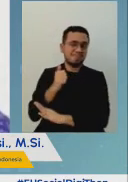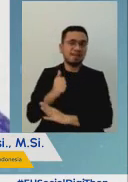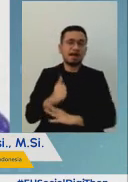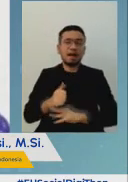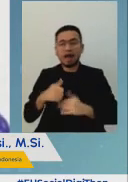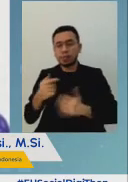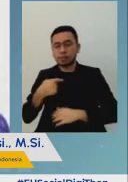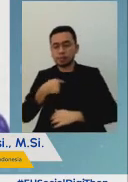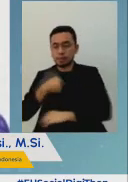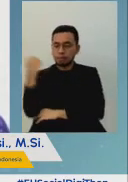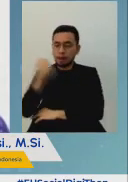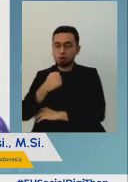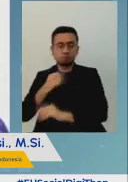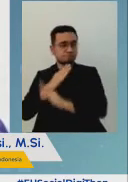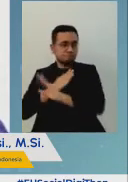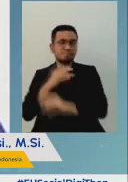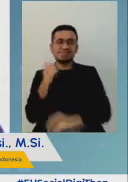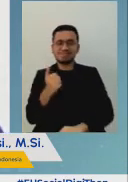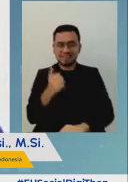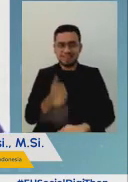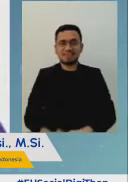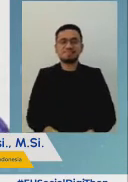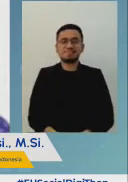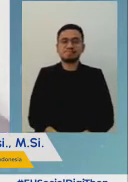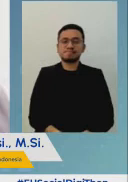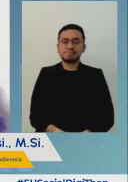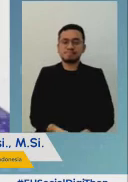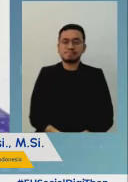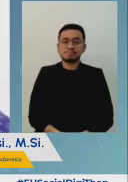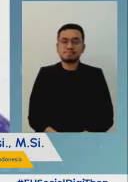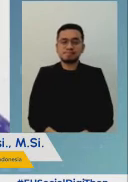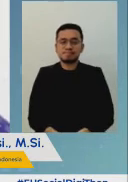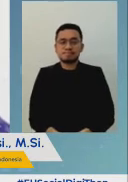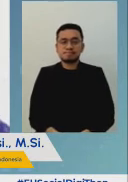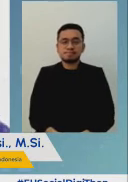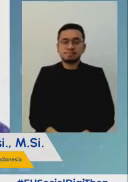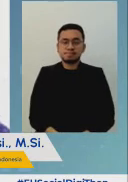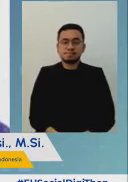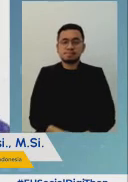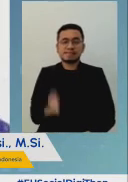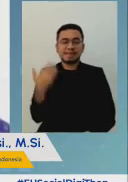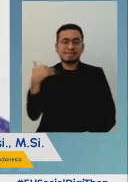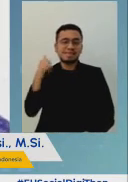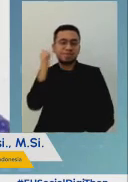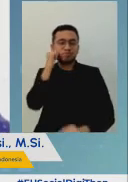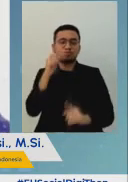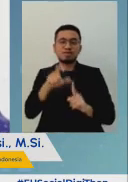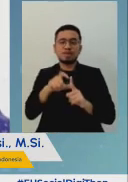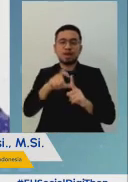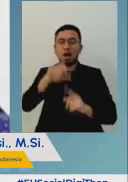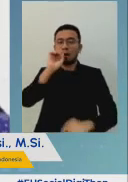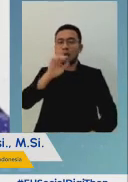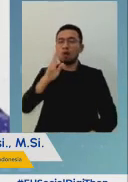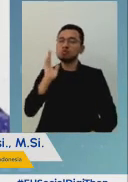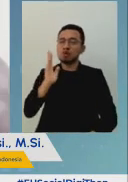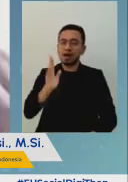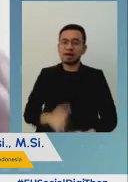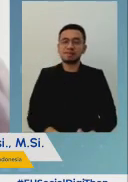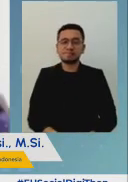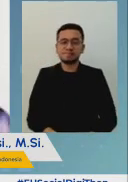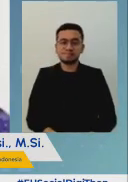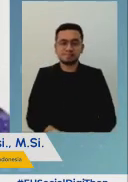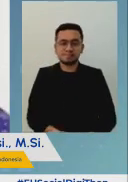menjadi pelaku gitu ya. Kayak yang tadi Bu Dina bilang tadi itu loh ya, mau